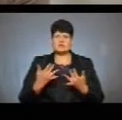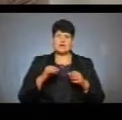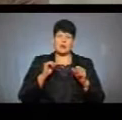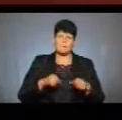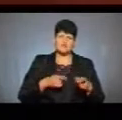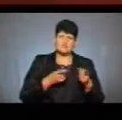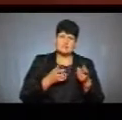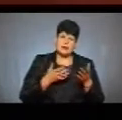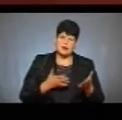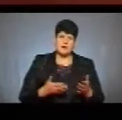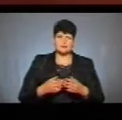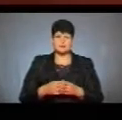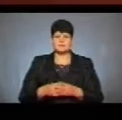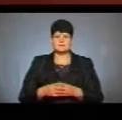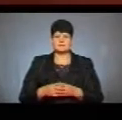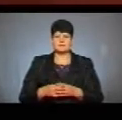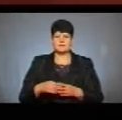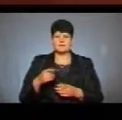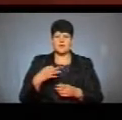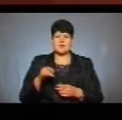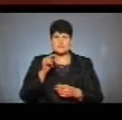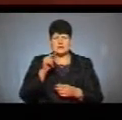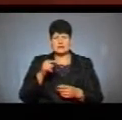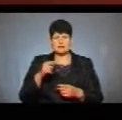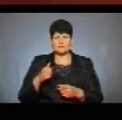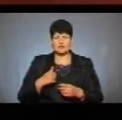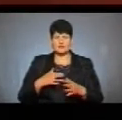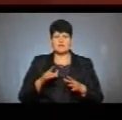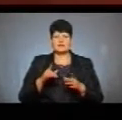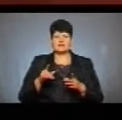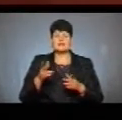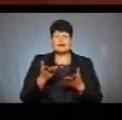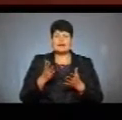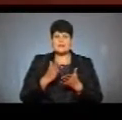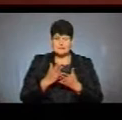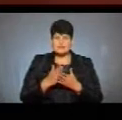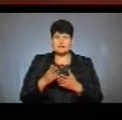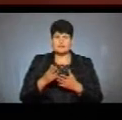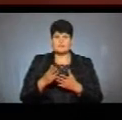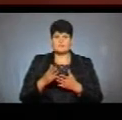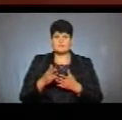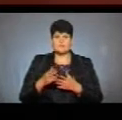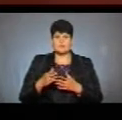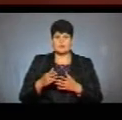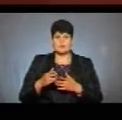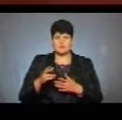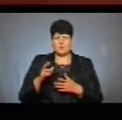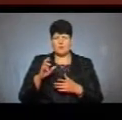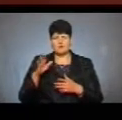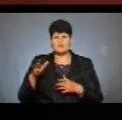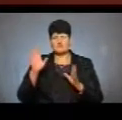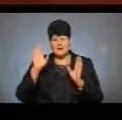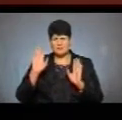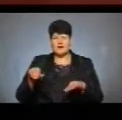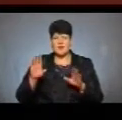стріляти, там вже хай ті бойовики, які на тій території є, де є цей ворог, який вбивав наших хлопців, ну та вже